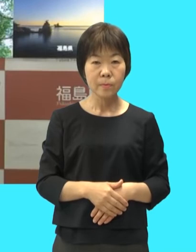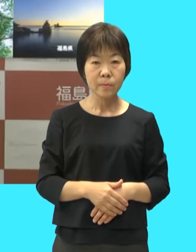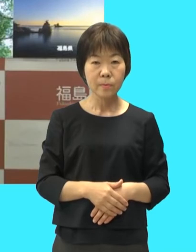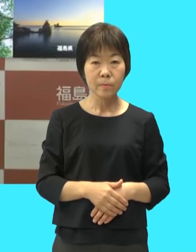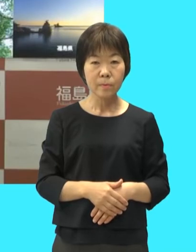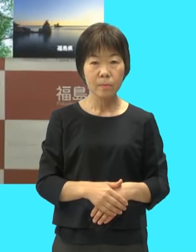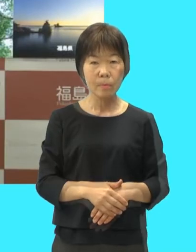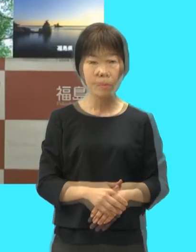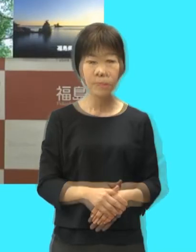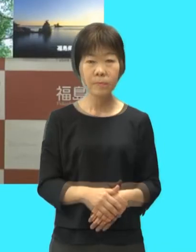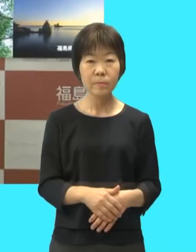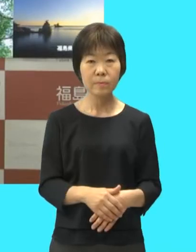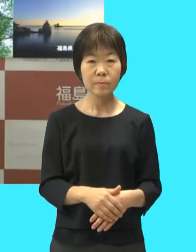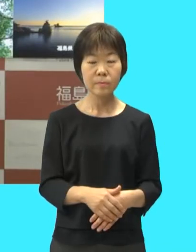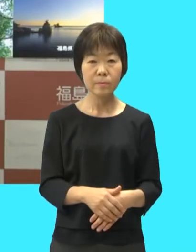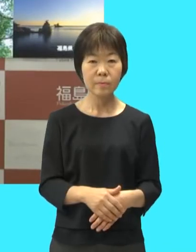他にございますか。